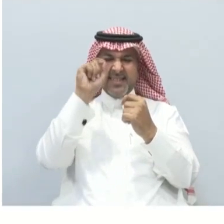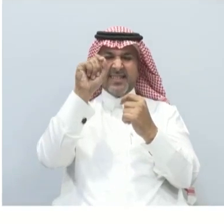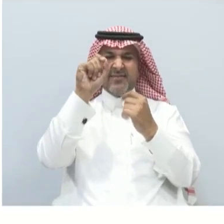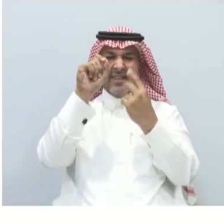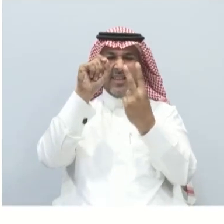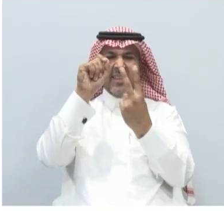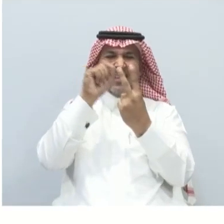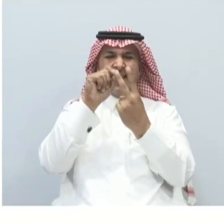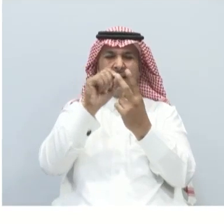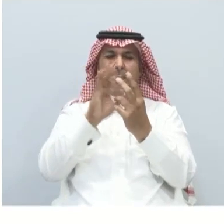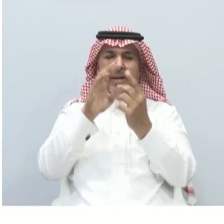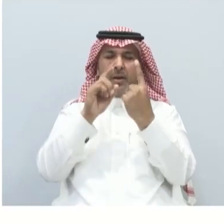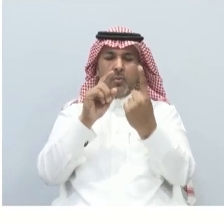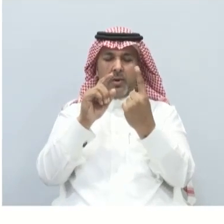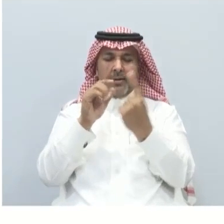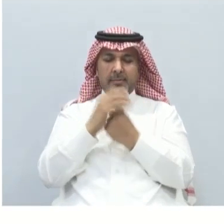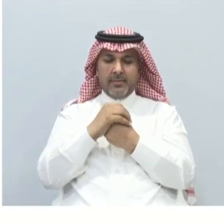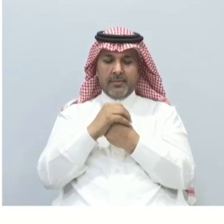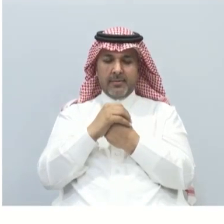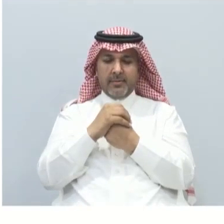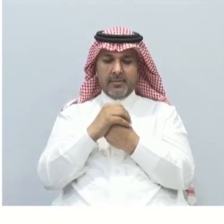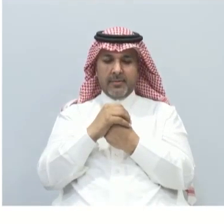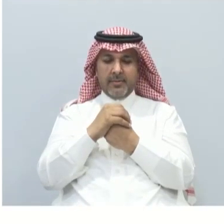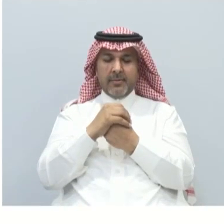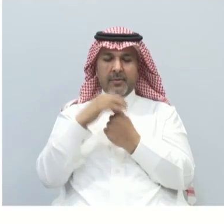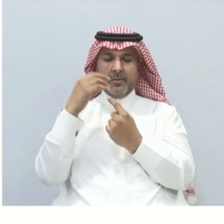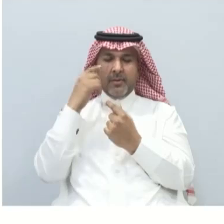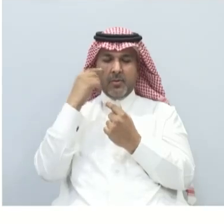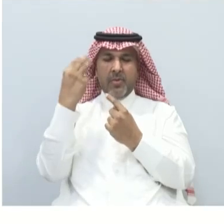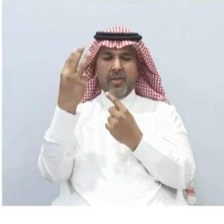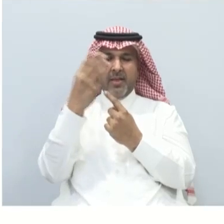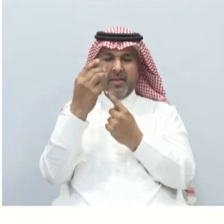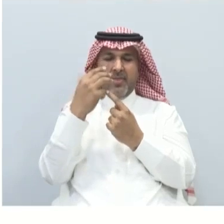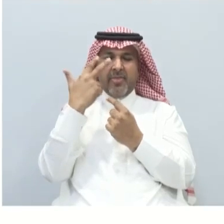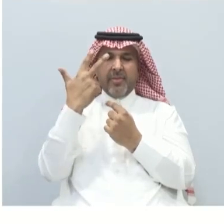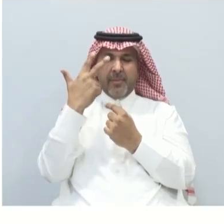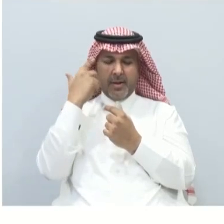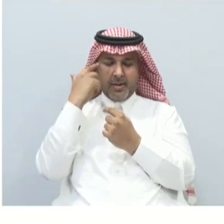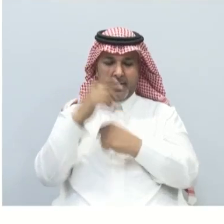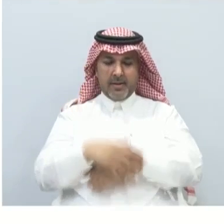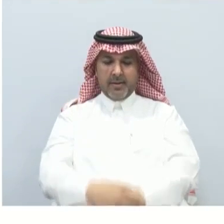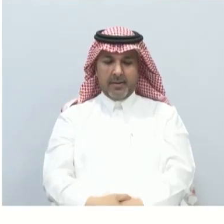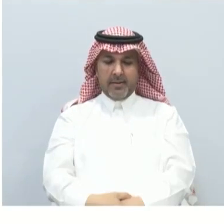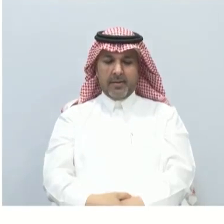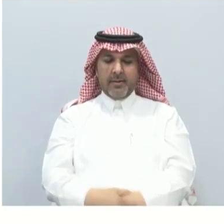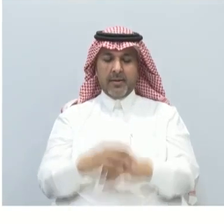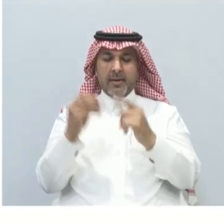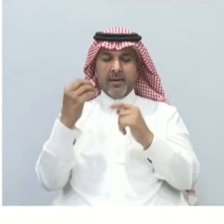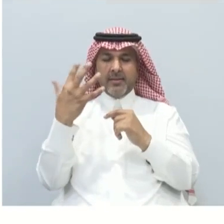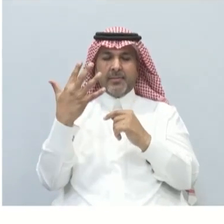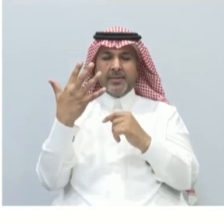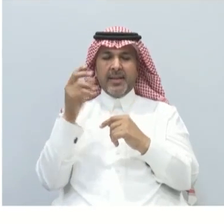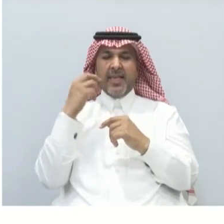اثنين اس ثلاثه هذه ثمانيه ناقص خمسه حصير عند الثلاثه اذا المقطع واي موجود وين موجود